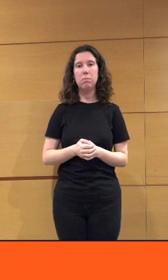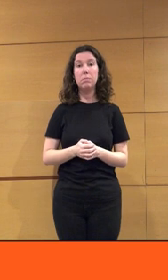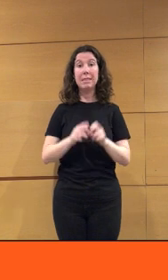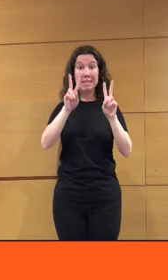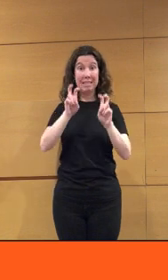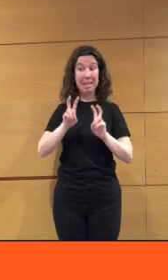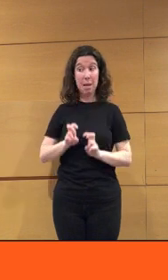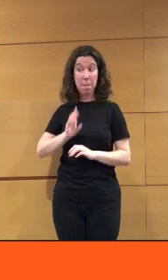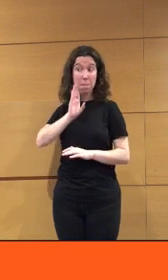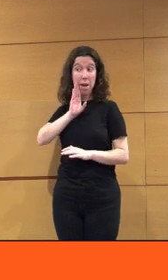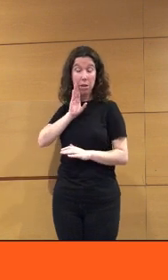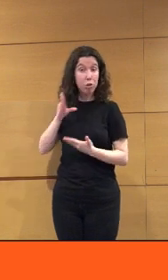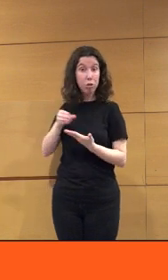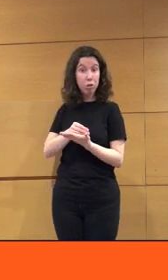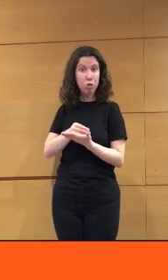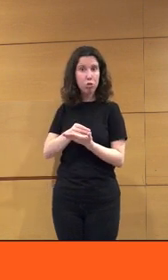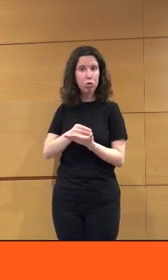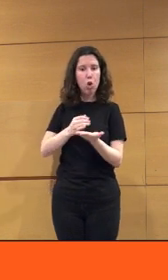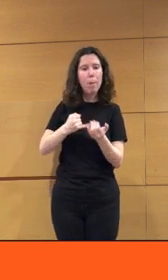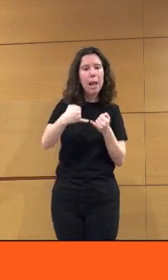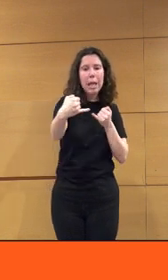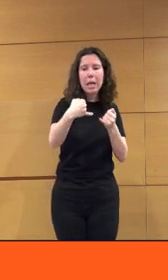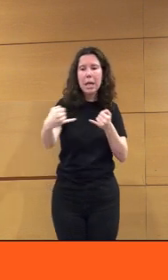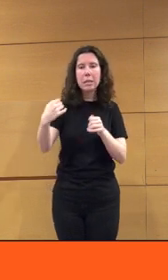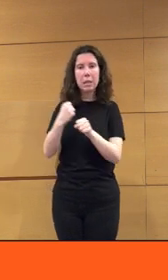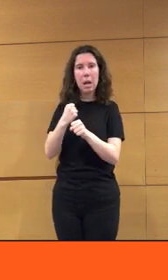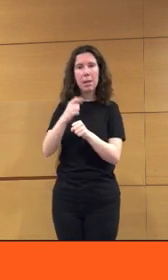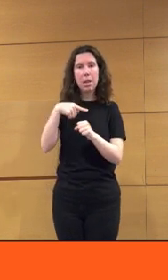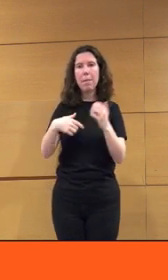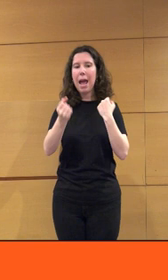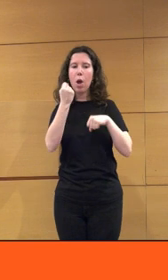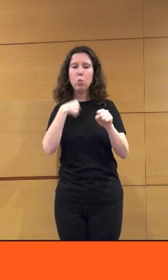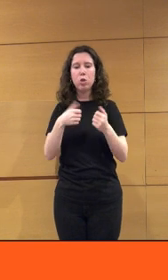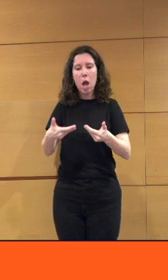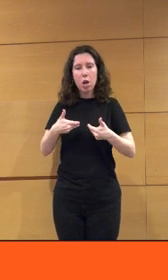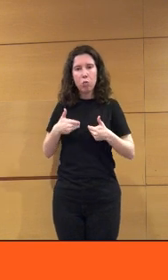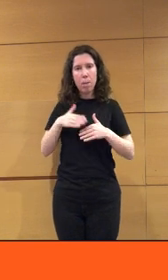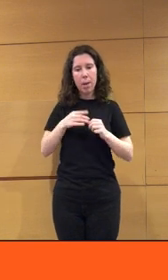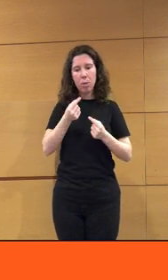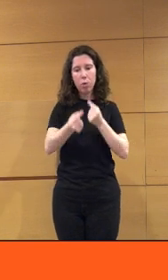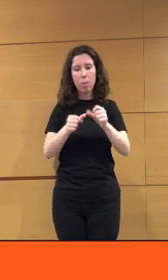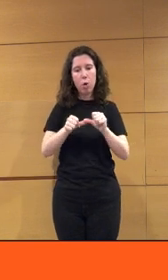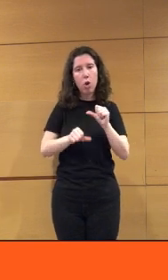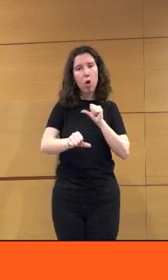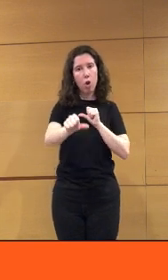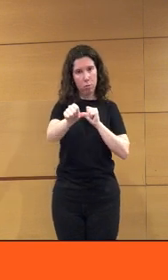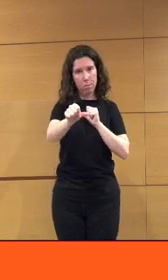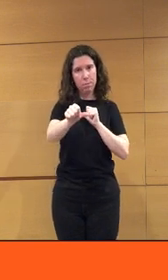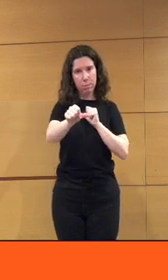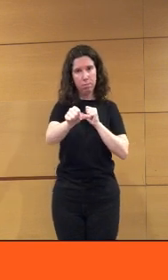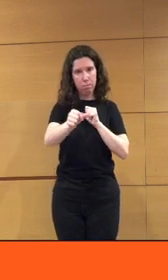treball i actuacions que ens ajuden a anar avançant a poc a poc. Queda molt camí per fer,